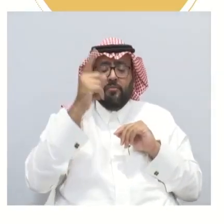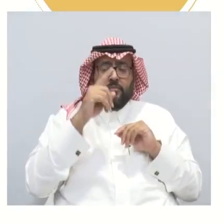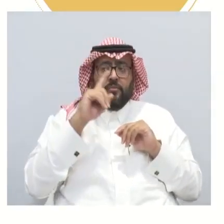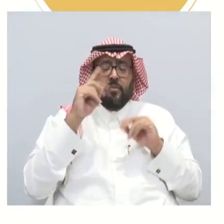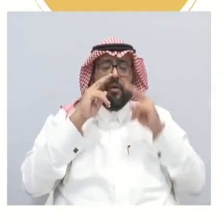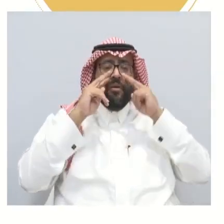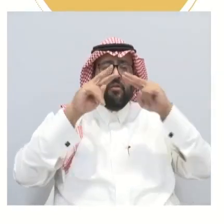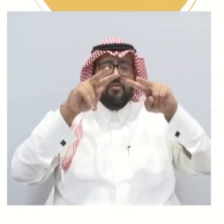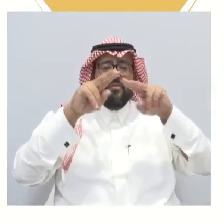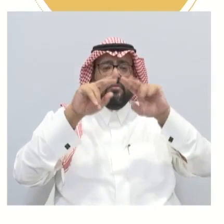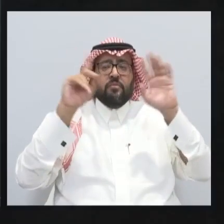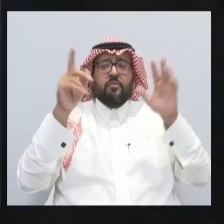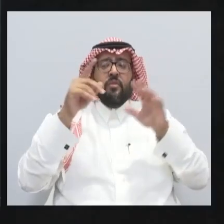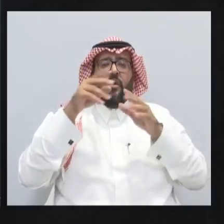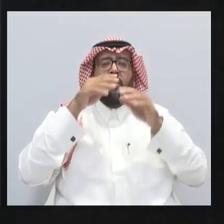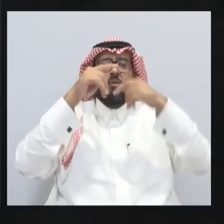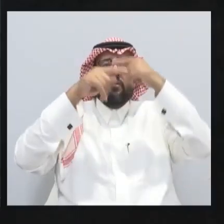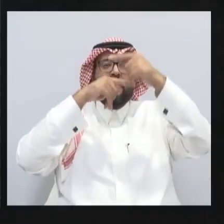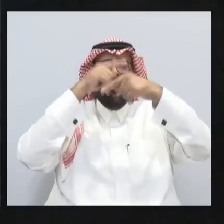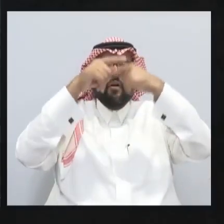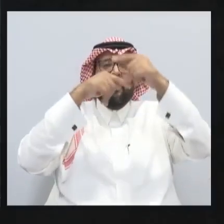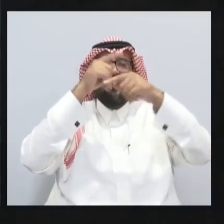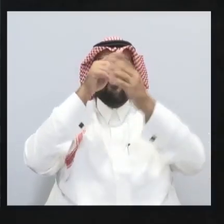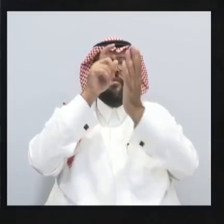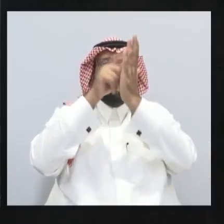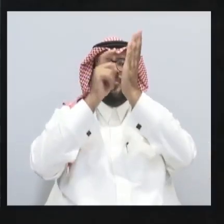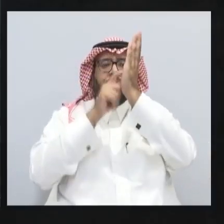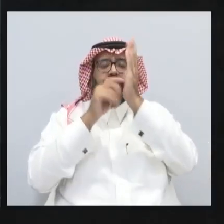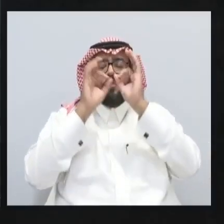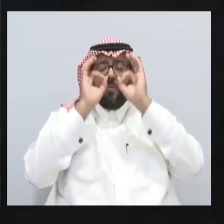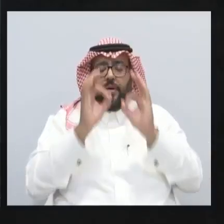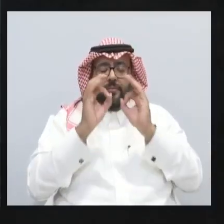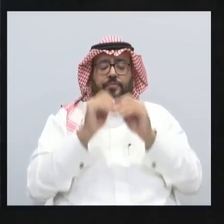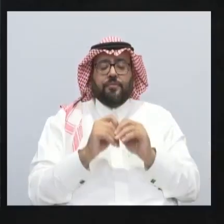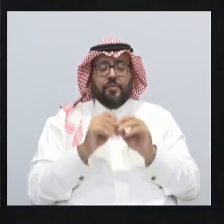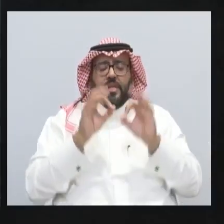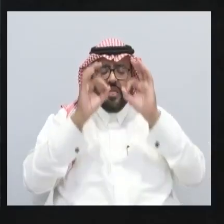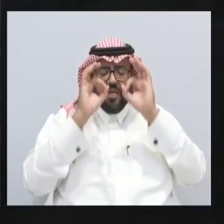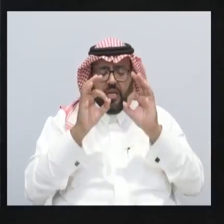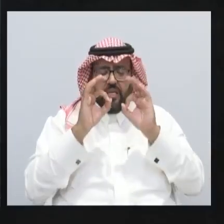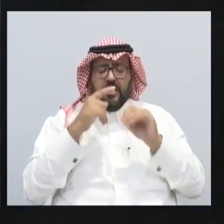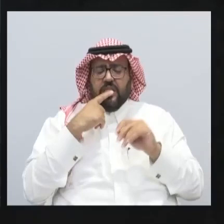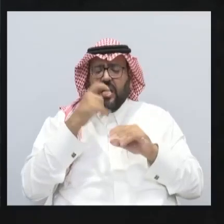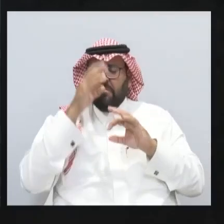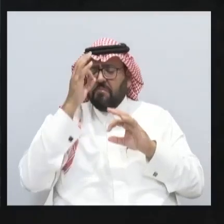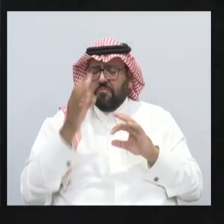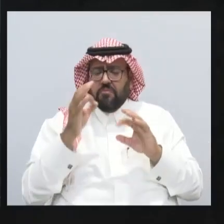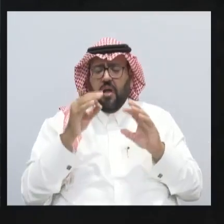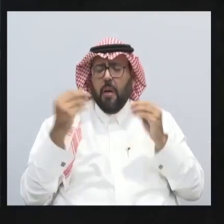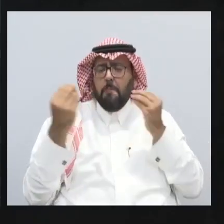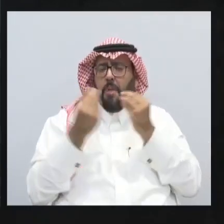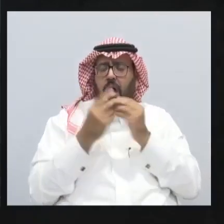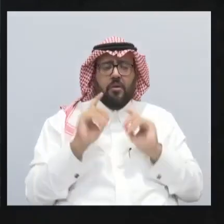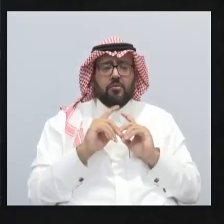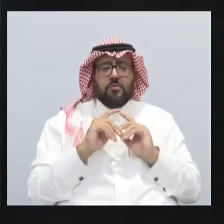ونشاهده فهو منتظم هذا العالم منتظم انتظاما دقيقا يستحيل ان يكون معه هذا